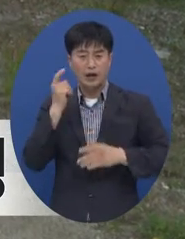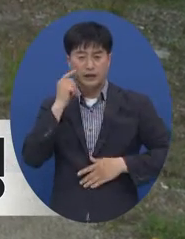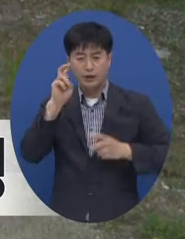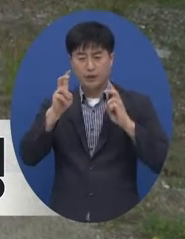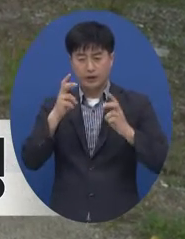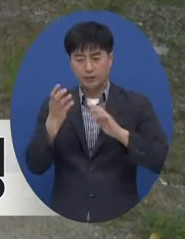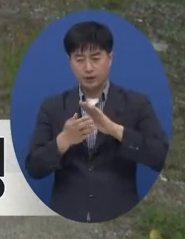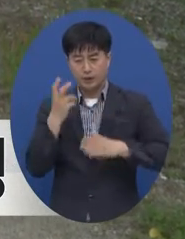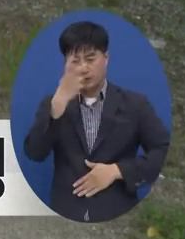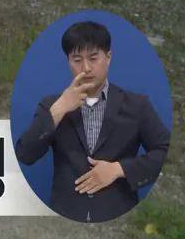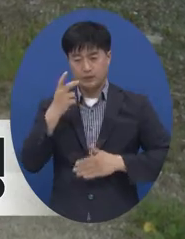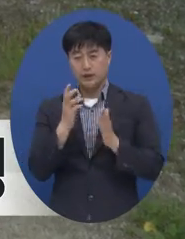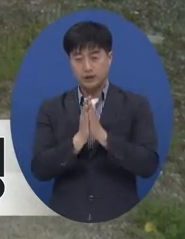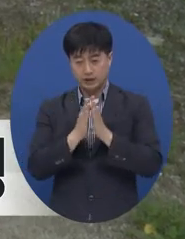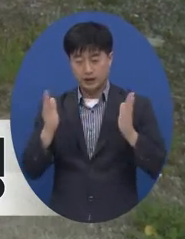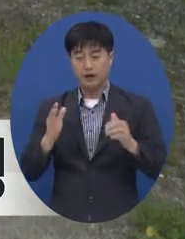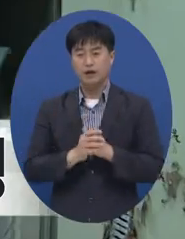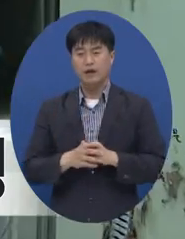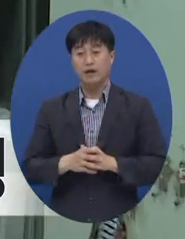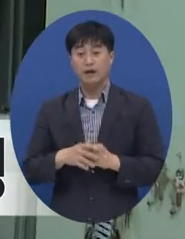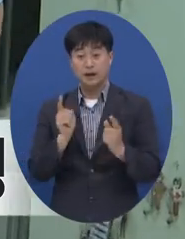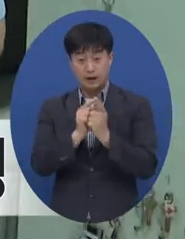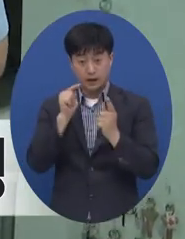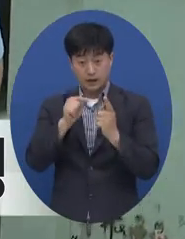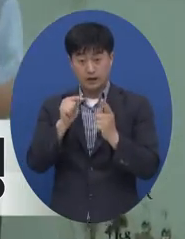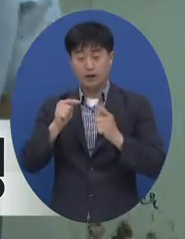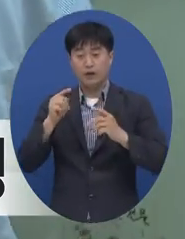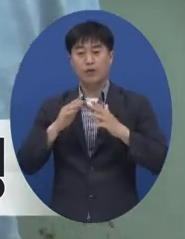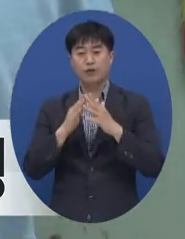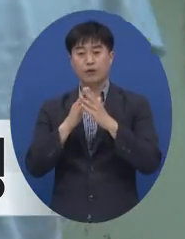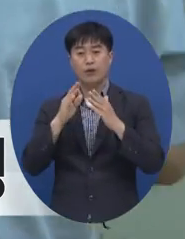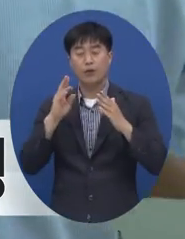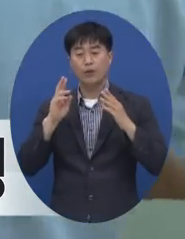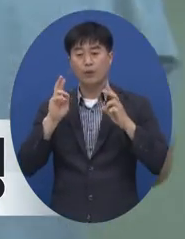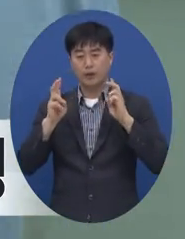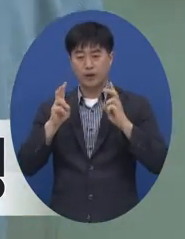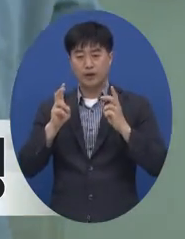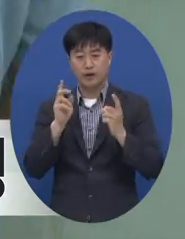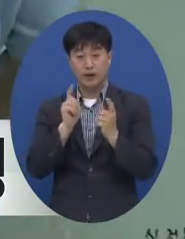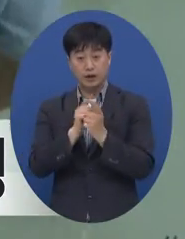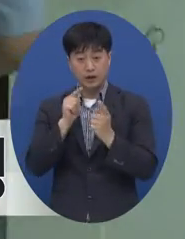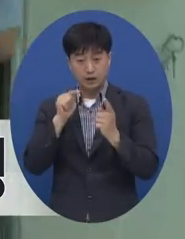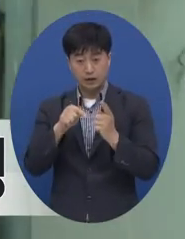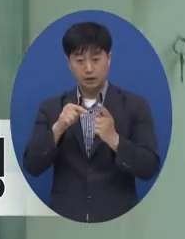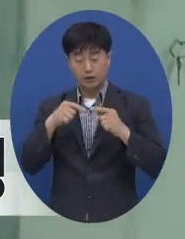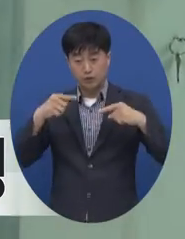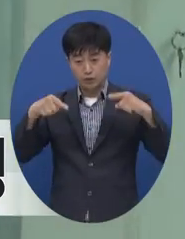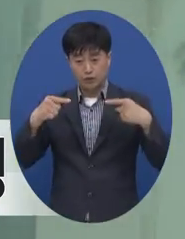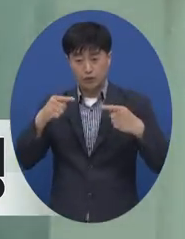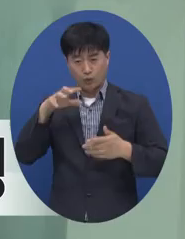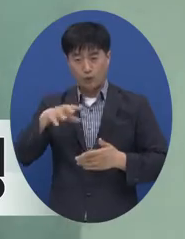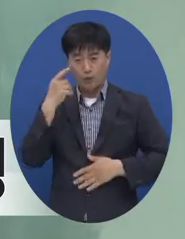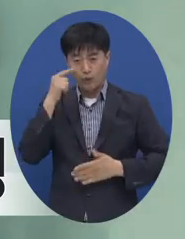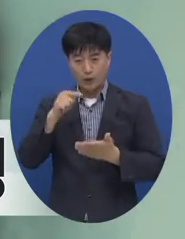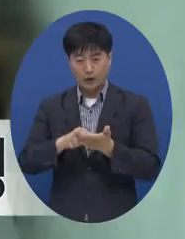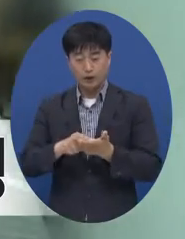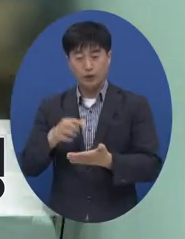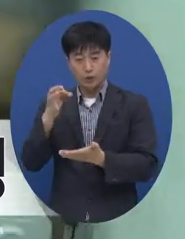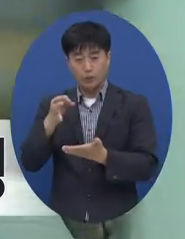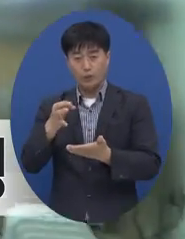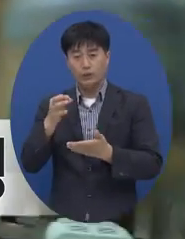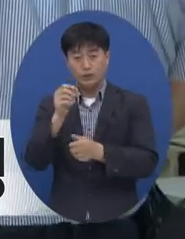밝혔습니다 적격 심사 재상인 건설업체를 대상으로 서류와 현장 확인을 통해 자본금